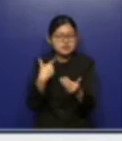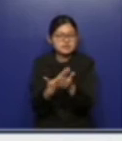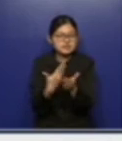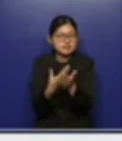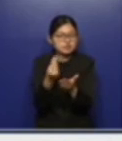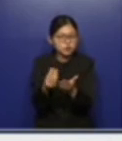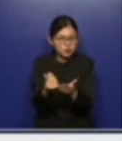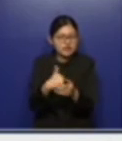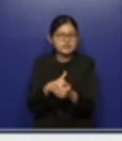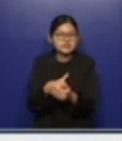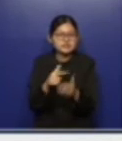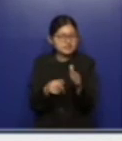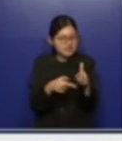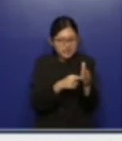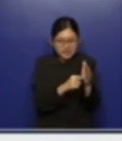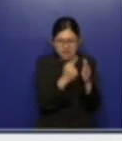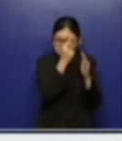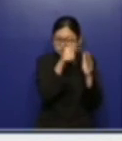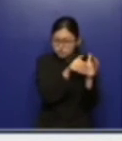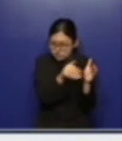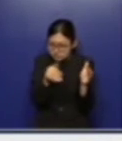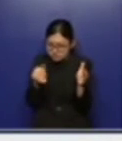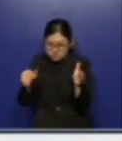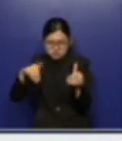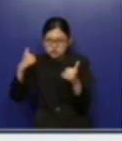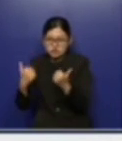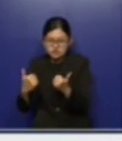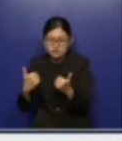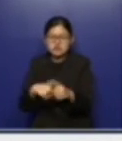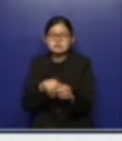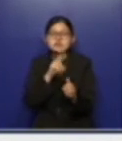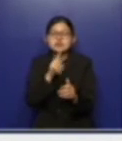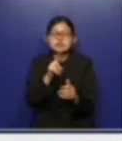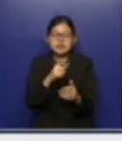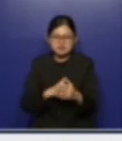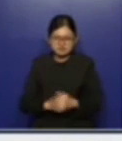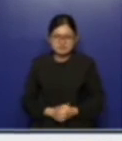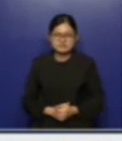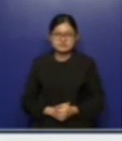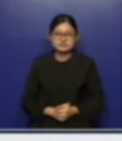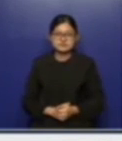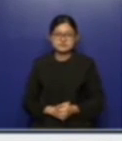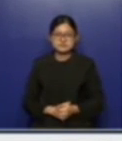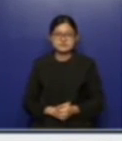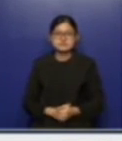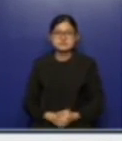ตั้งแต่ตั้งจนกระทั่งถึงปัจจุบันนี้นี่คือเป็นคำถามสุดท้ายครับ